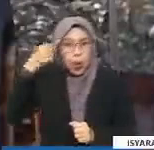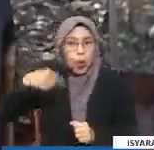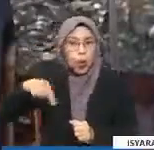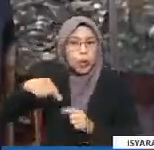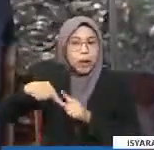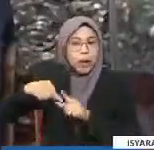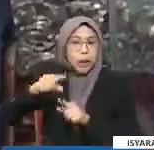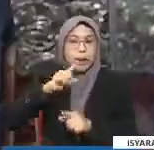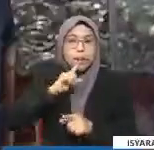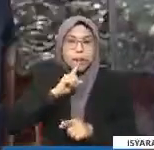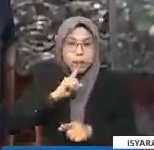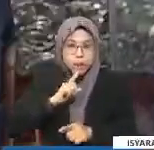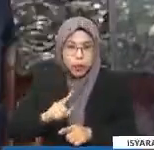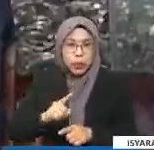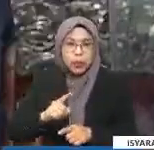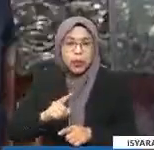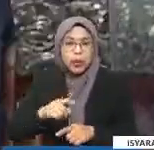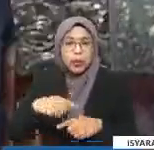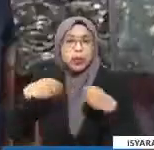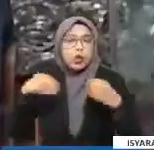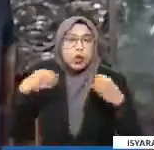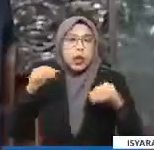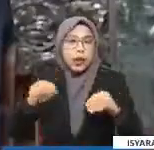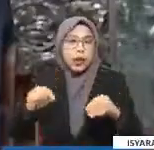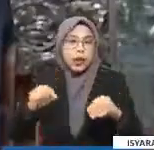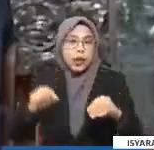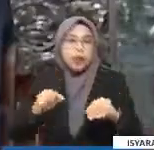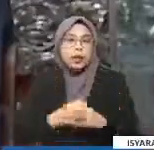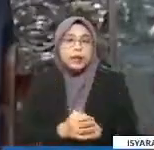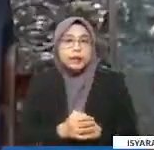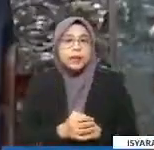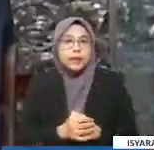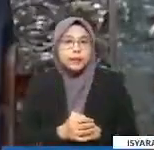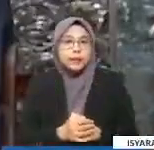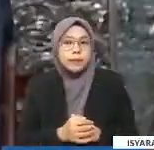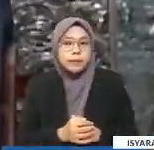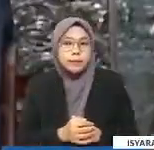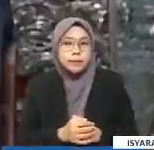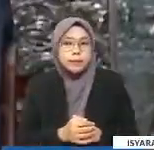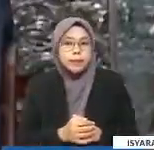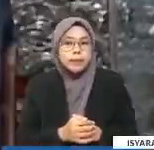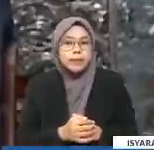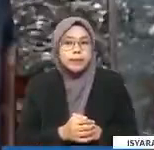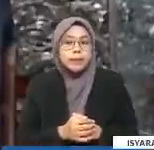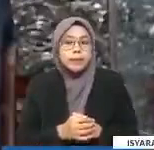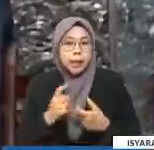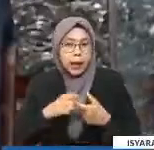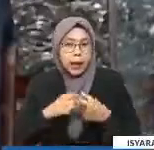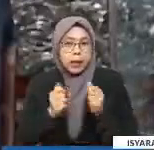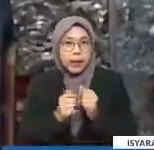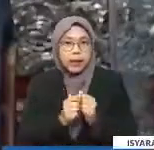kualiti yang sebenarnya dijual dengan berkenaan dengan kit